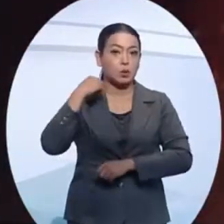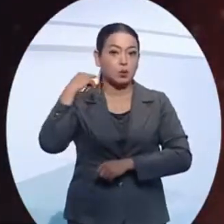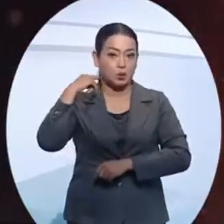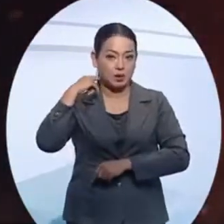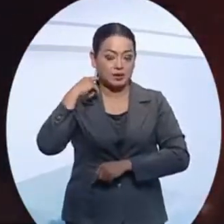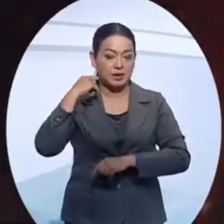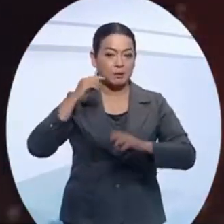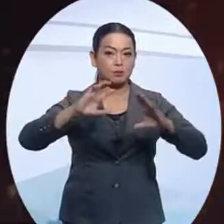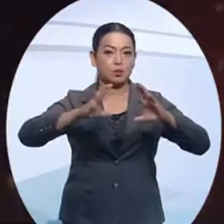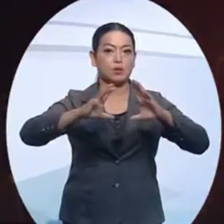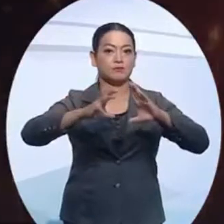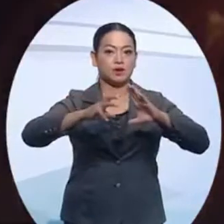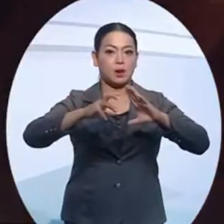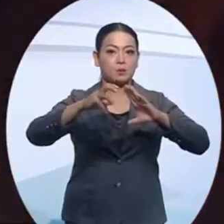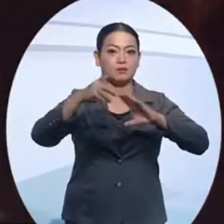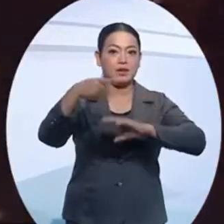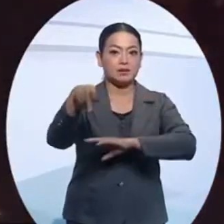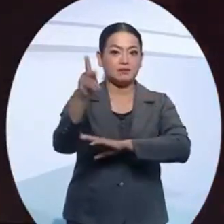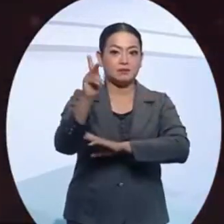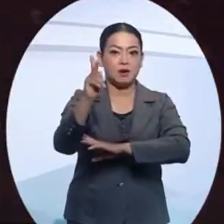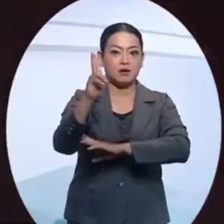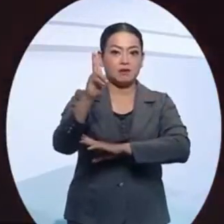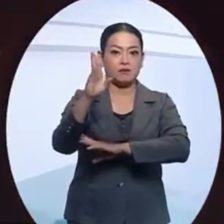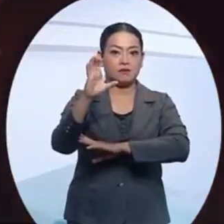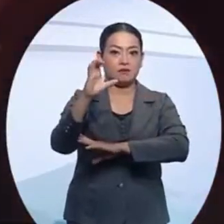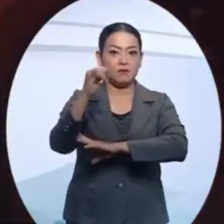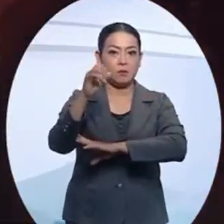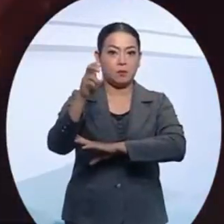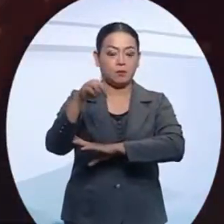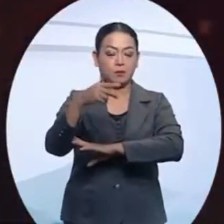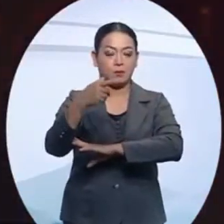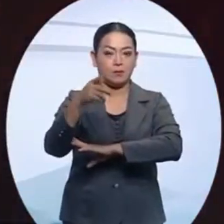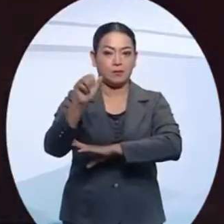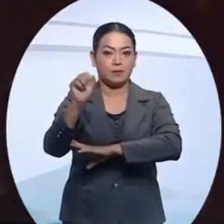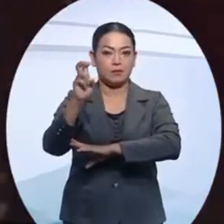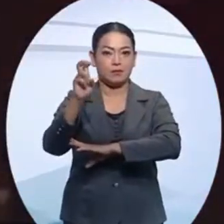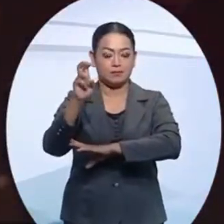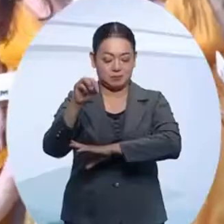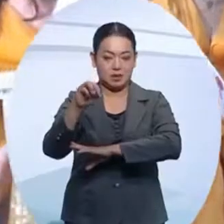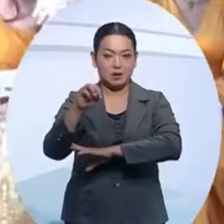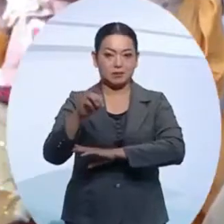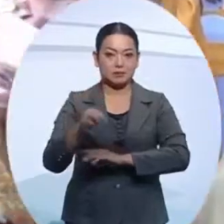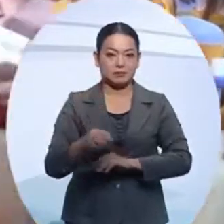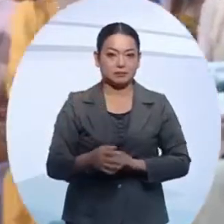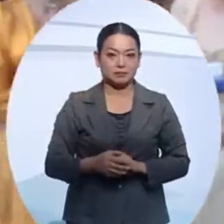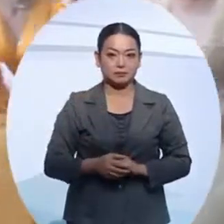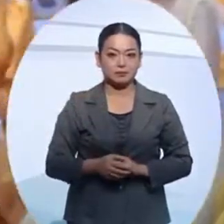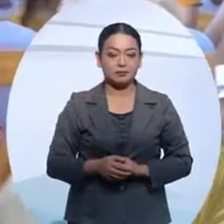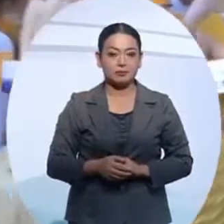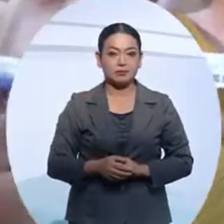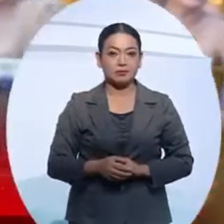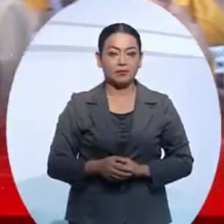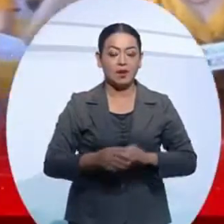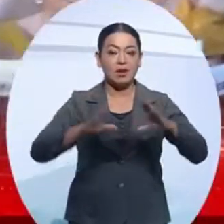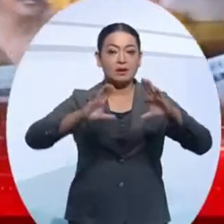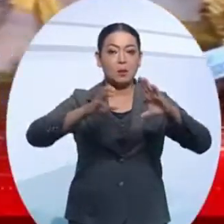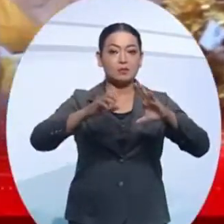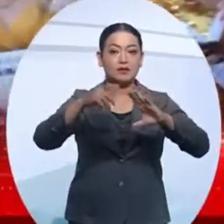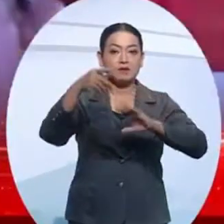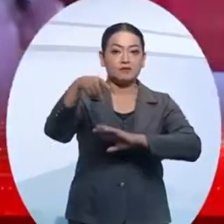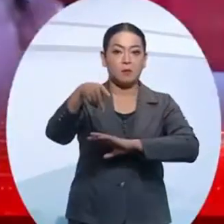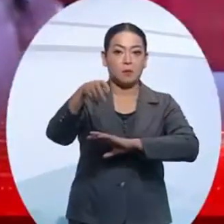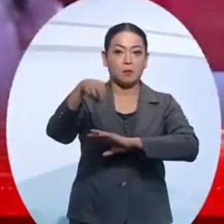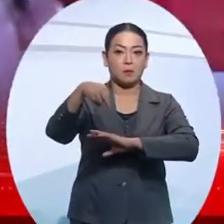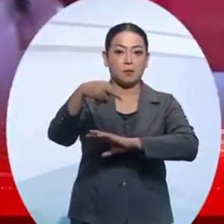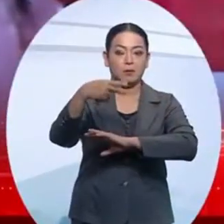doanh, mỹ phẩm Phúc Ngân vẫn khẳng định được vị thế của mình trên thị trường thẩm mỹ. Nhằm tri ân những nhân viên có cống hiến nổi